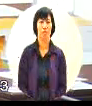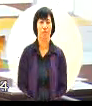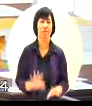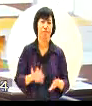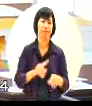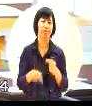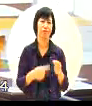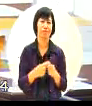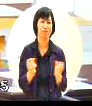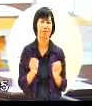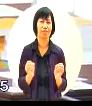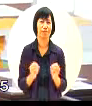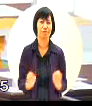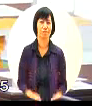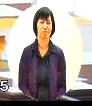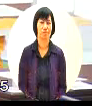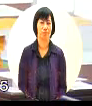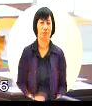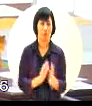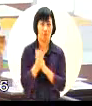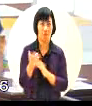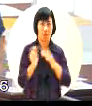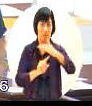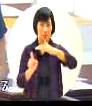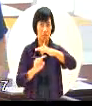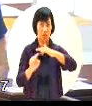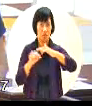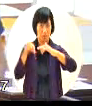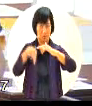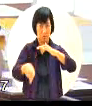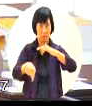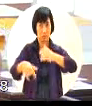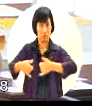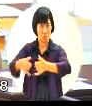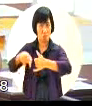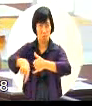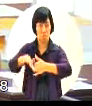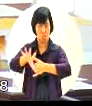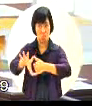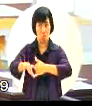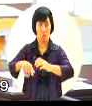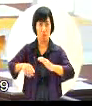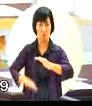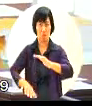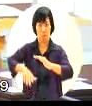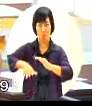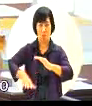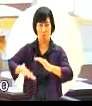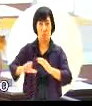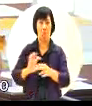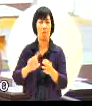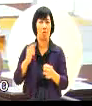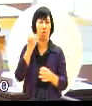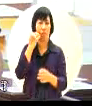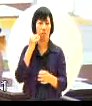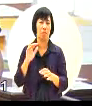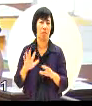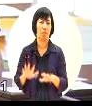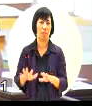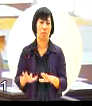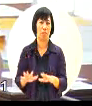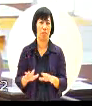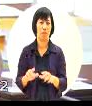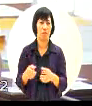公交流道卡遐吼，淹水的时阵，落尾我有甲咱水利局联络，伊将米厝，因为米厝吼目前是有部分